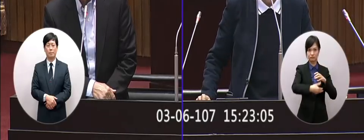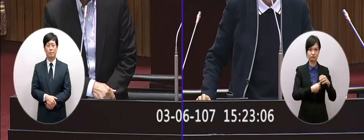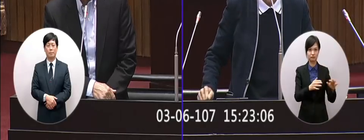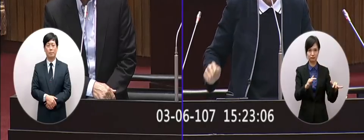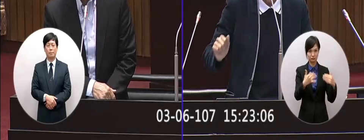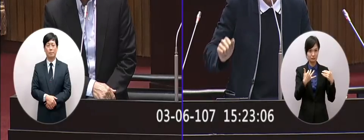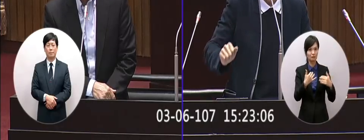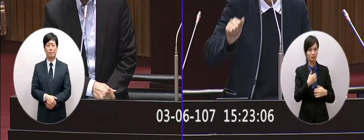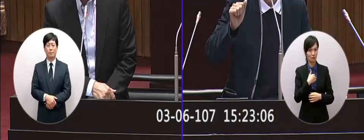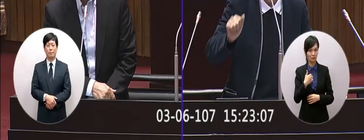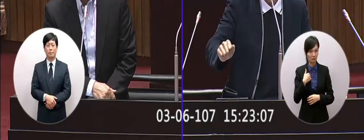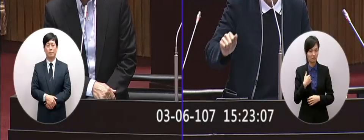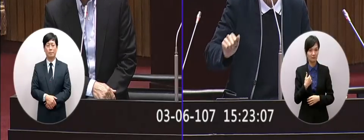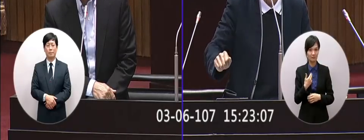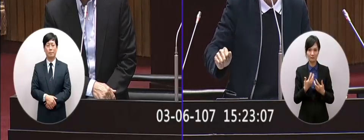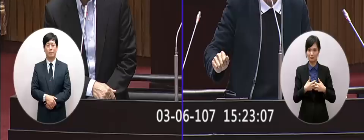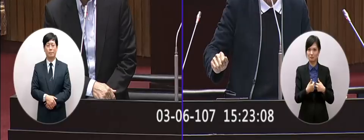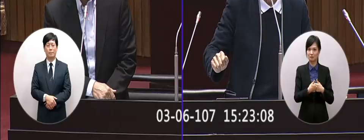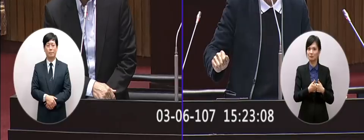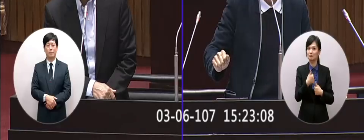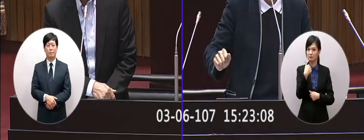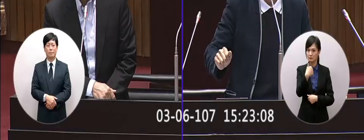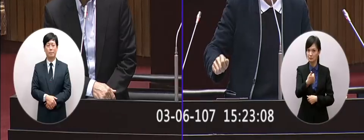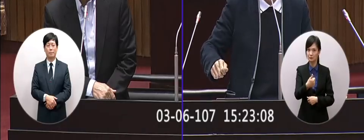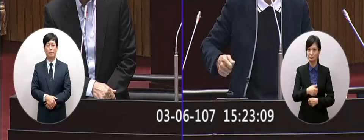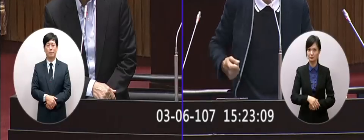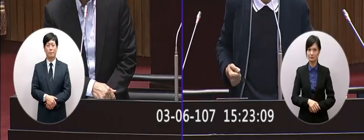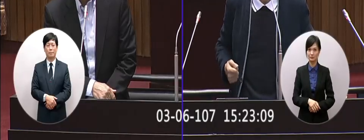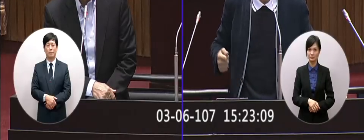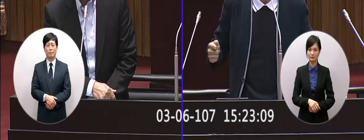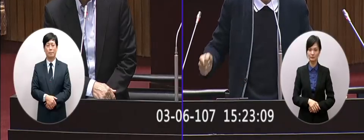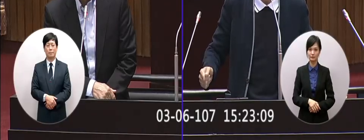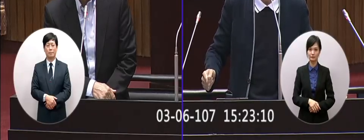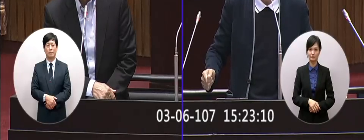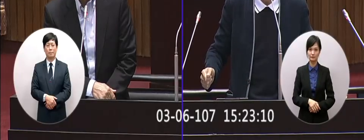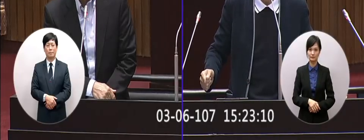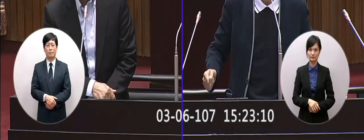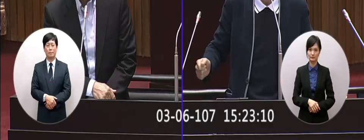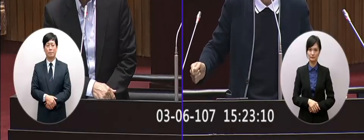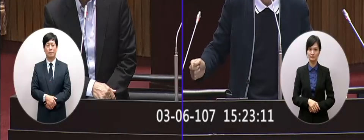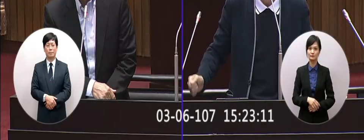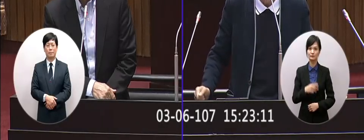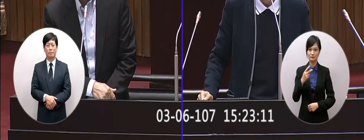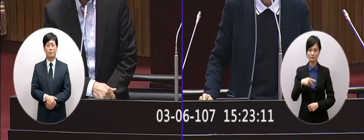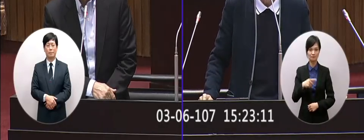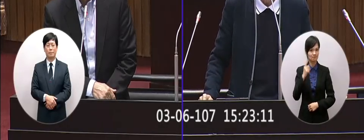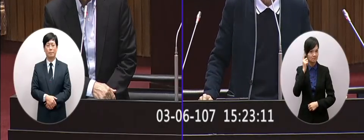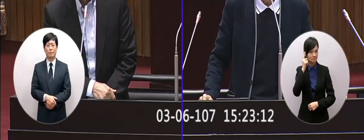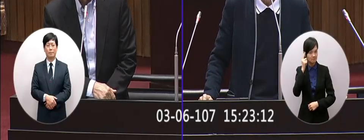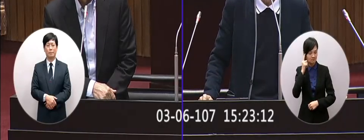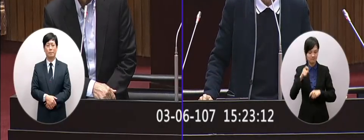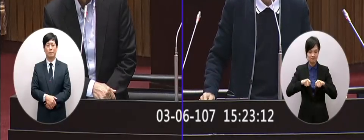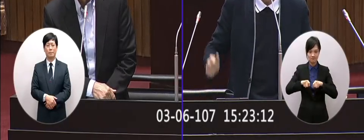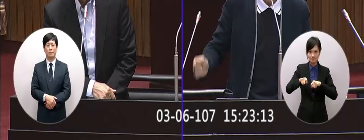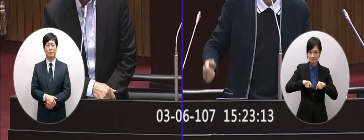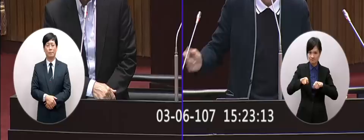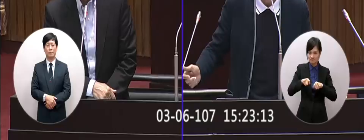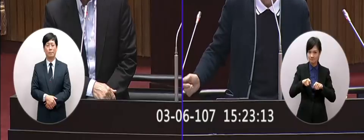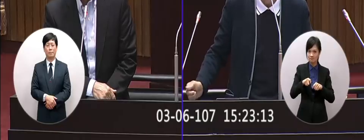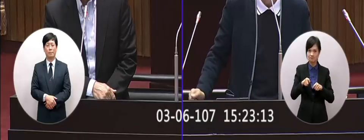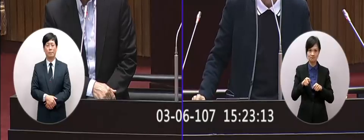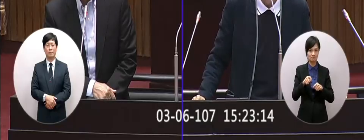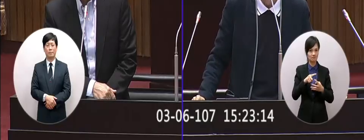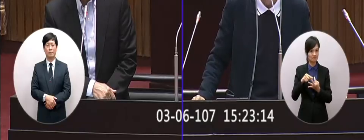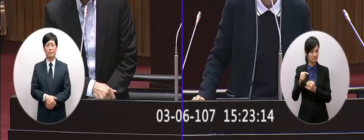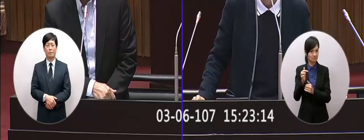好的机会。但是人哋一摆打压，人哋还摆有啲阴的对策。可能还一百马